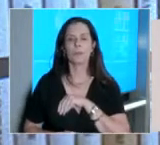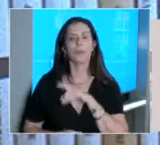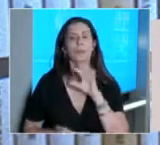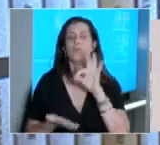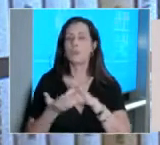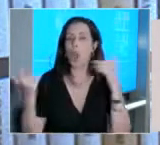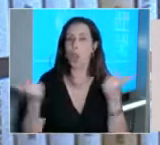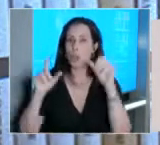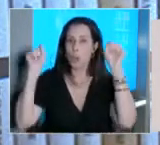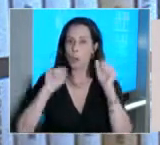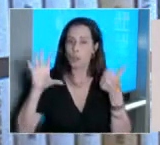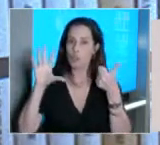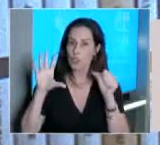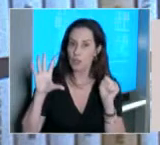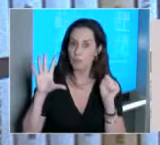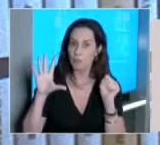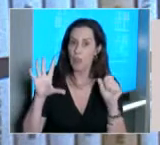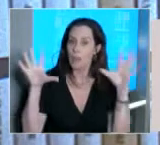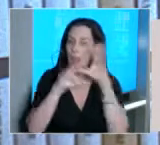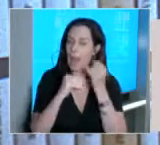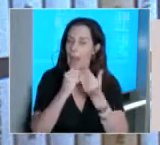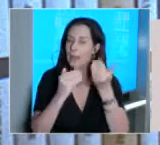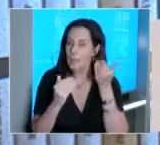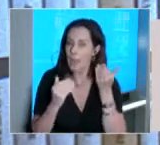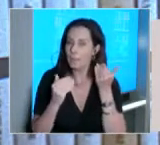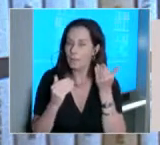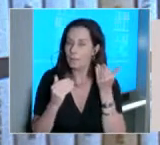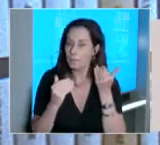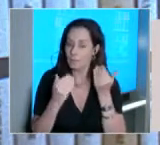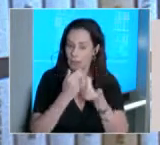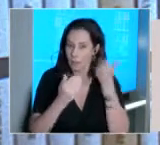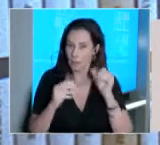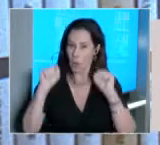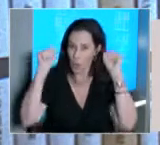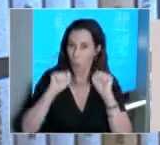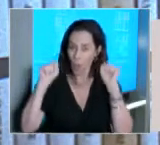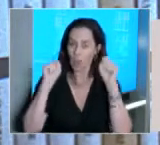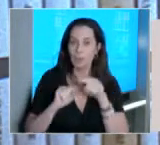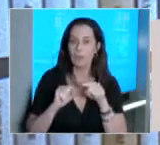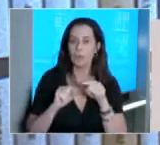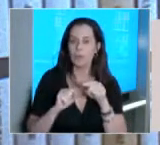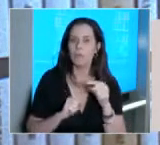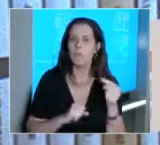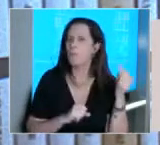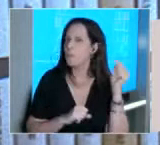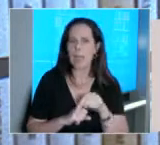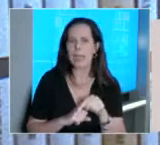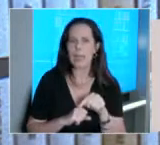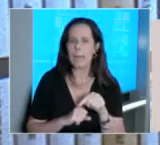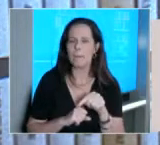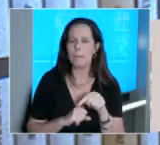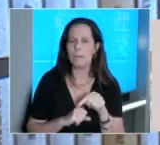שחוגג יום הולדת 60, ובלילה שלפני בוקר יום הולדתו, נוחתים עליו כמו כל